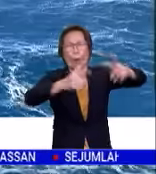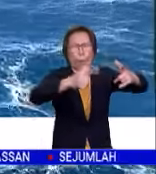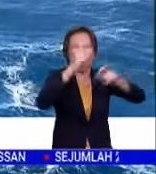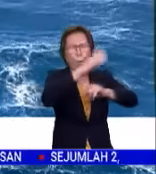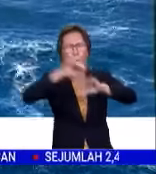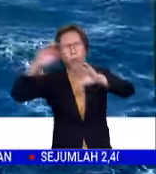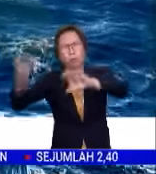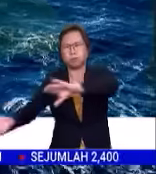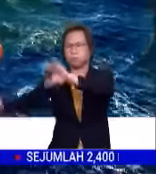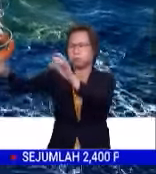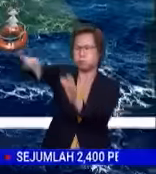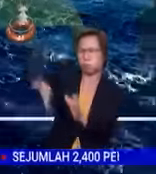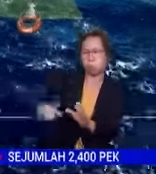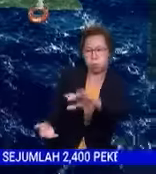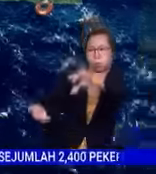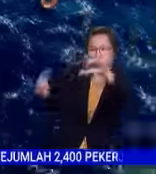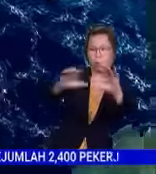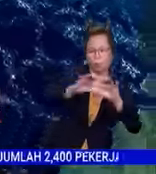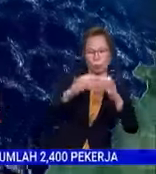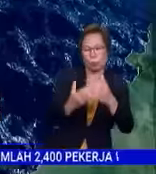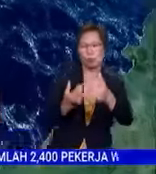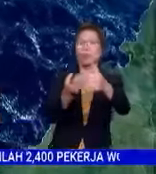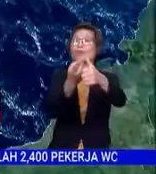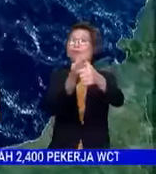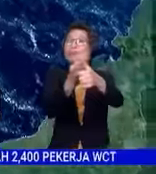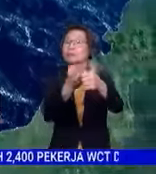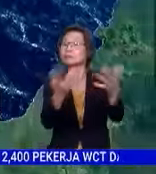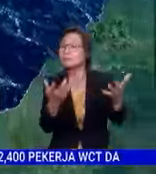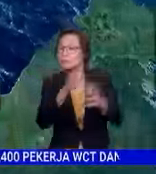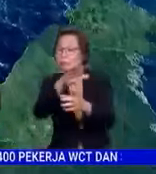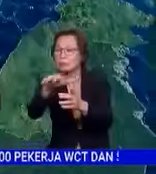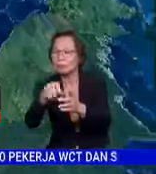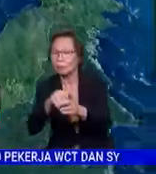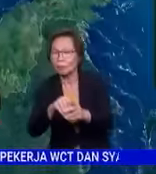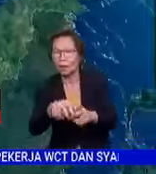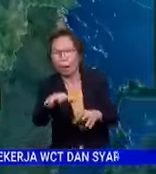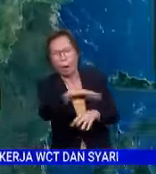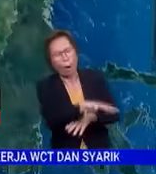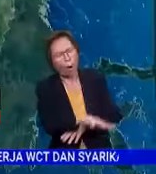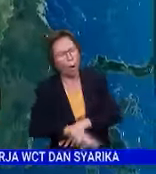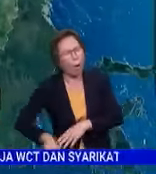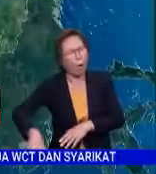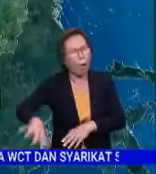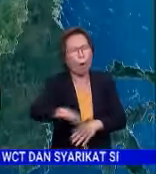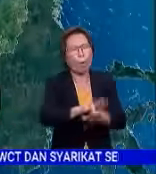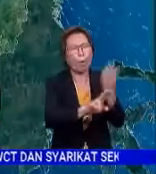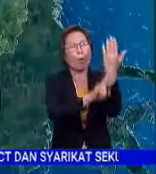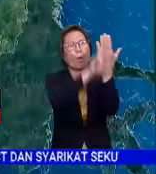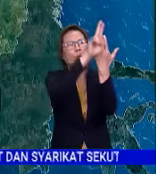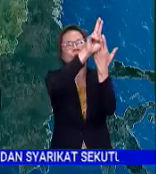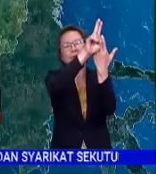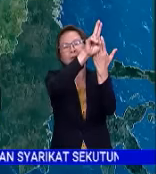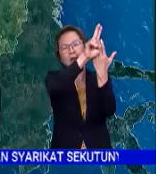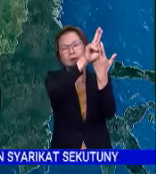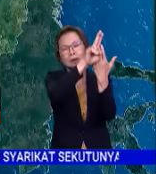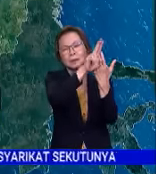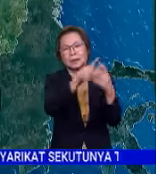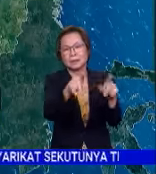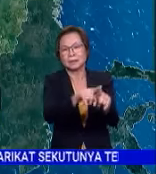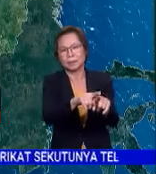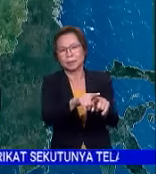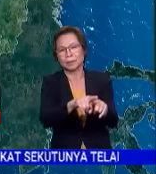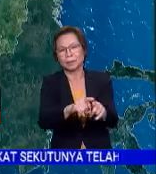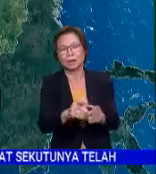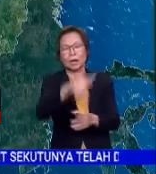dan juga laut bergelora kategori pertama. Ia meliputi di hampir kesemua tempat utara rantau negara kita seperti di